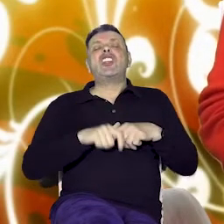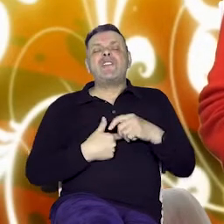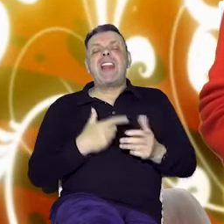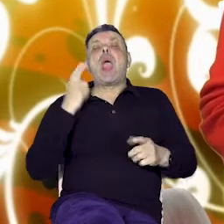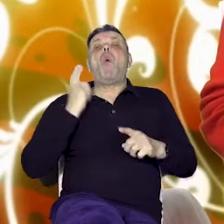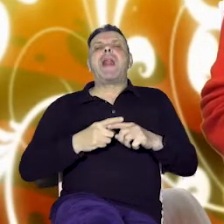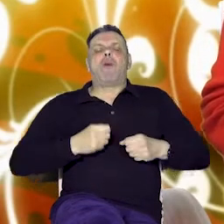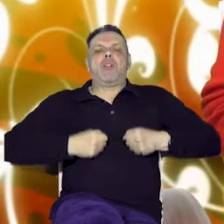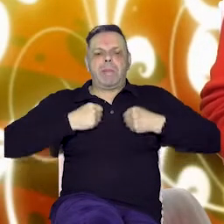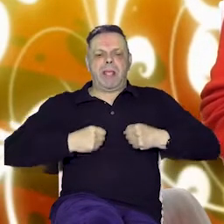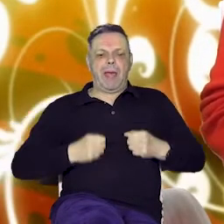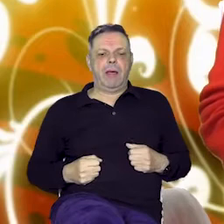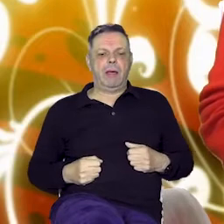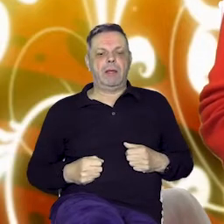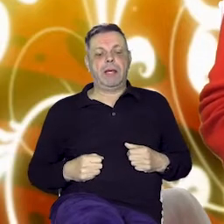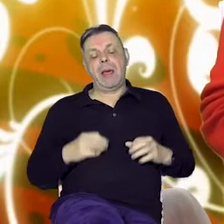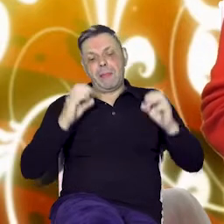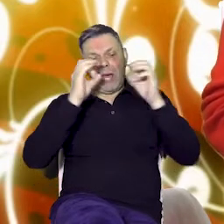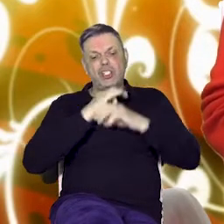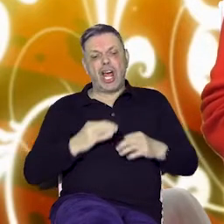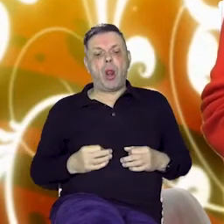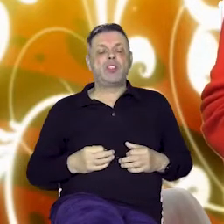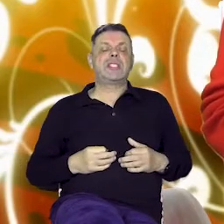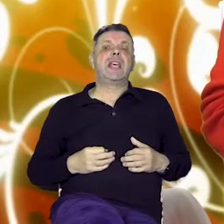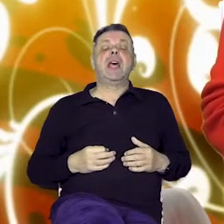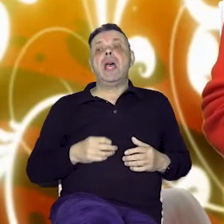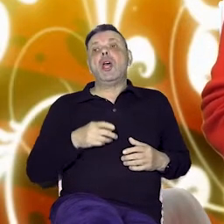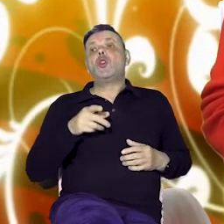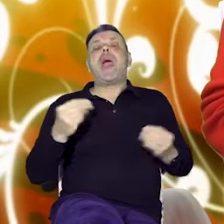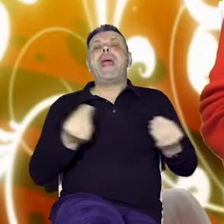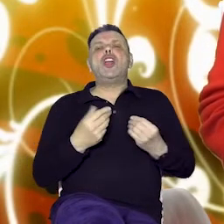debljina. A nažalost je nama metabolički sindrom nešto što nije